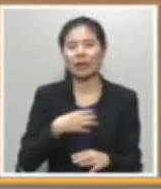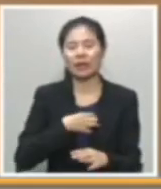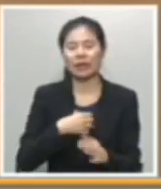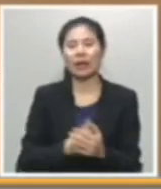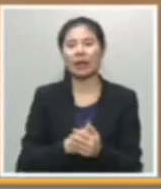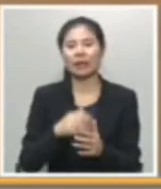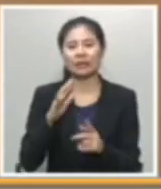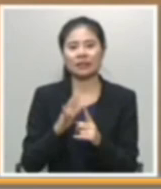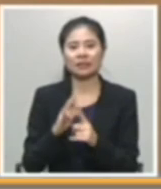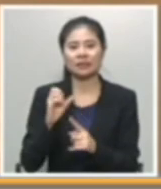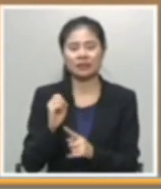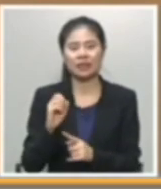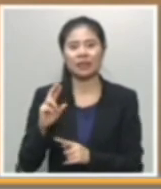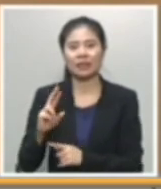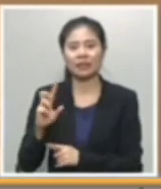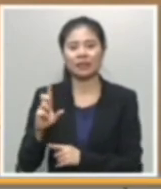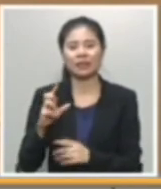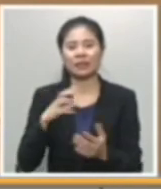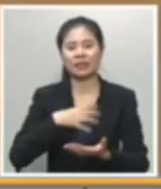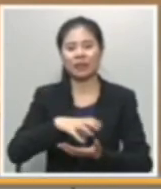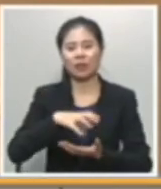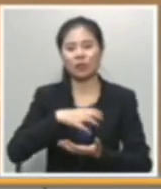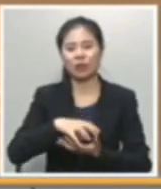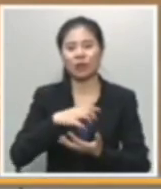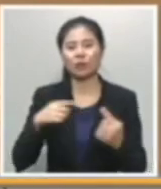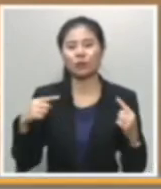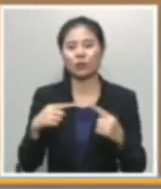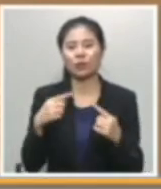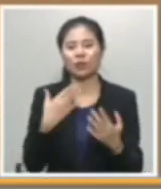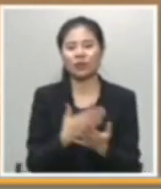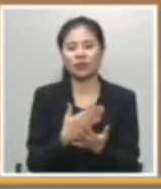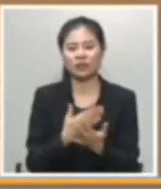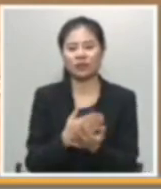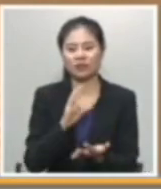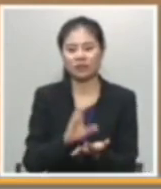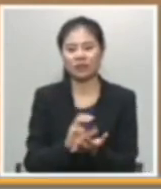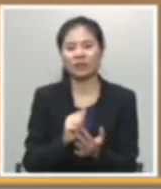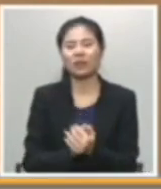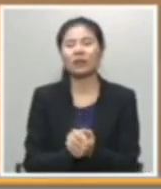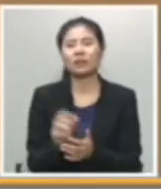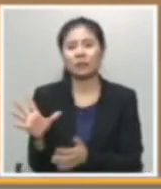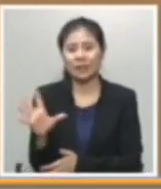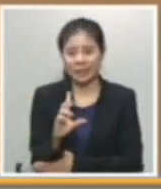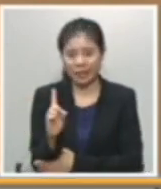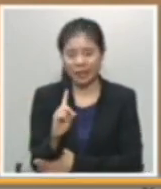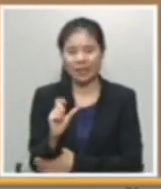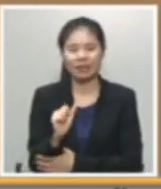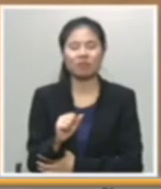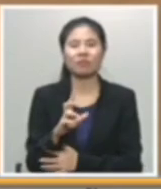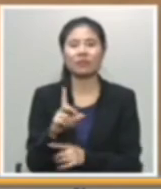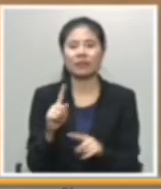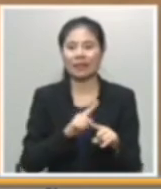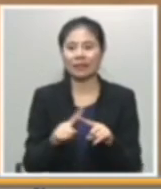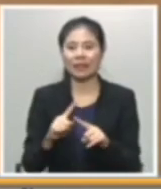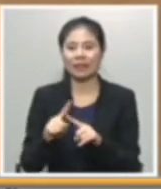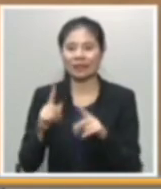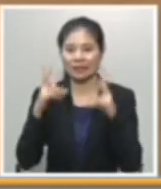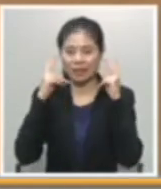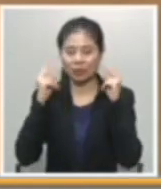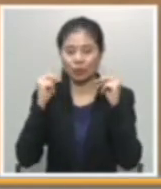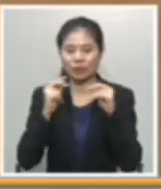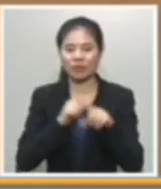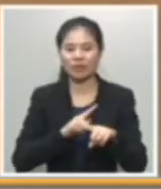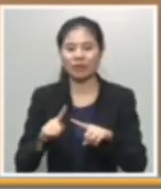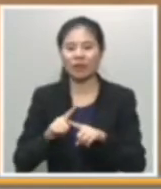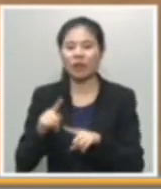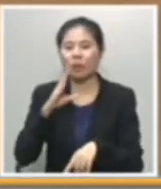บประมาณนะครับถ้าท่านจะโยงกลับไปถึงที่มาบ้างก็ได้ครับแต่ว่าก็ไม่ควรจะพูด20